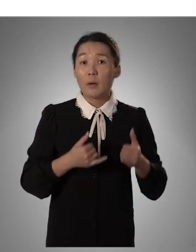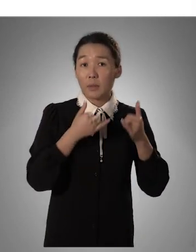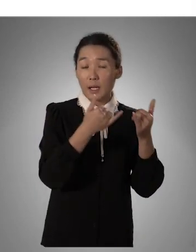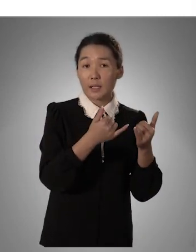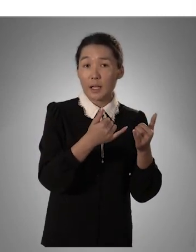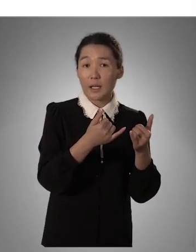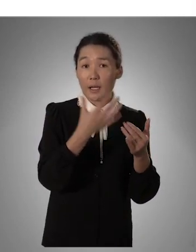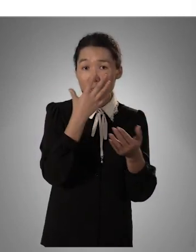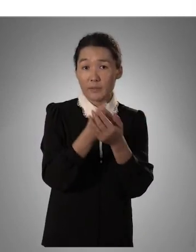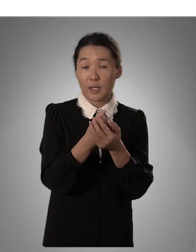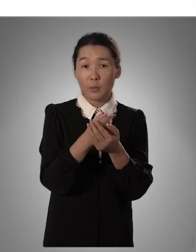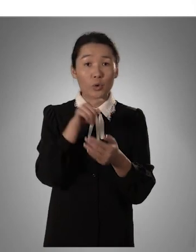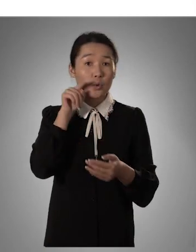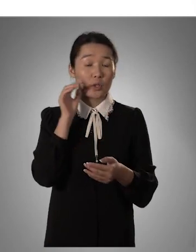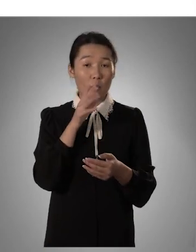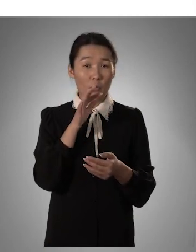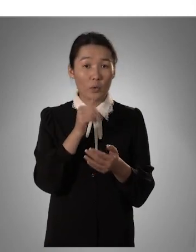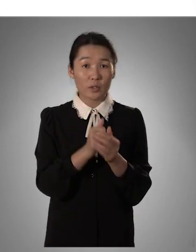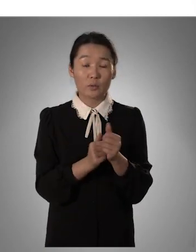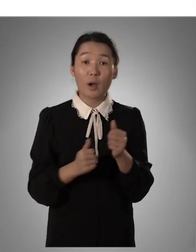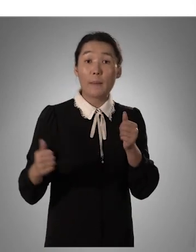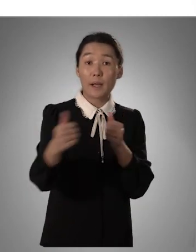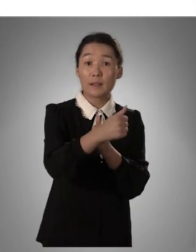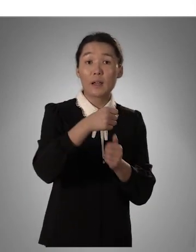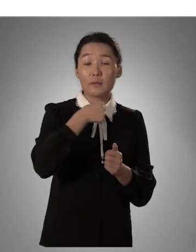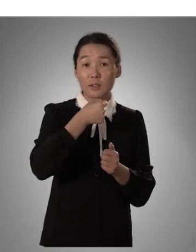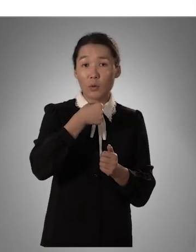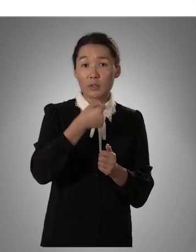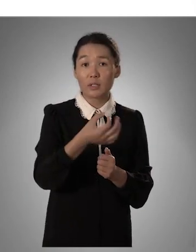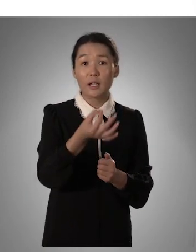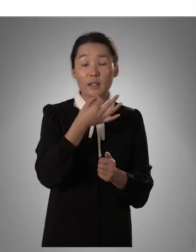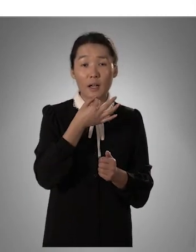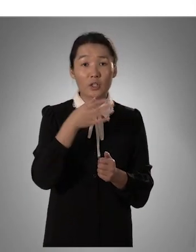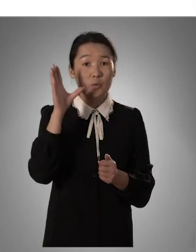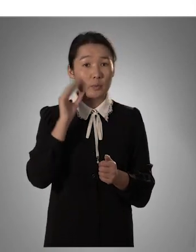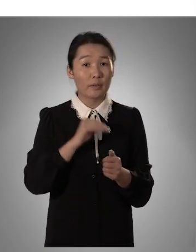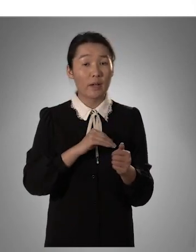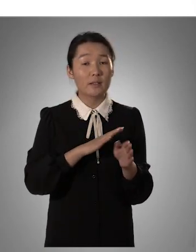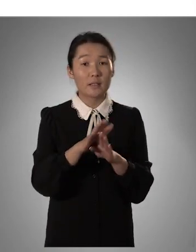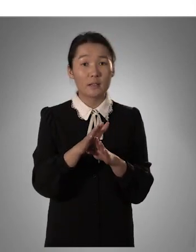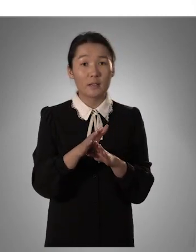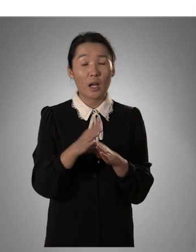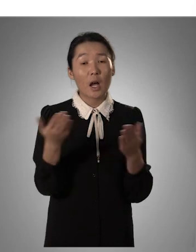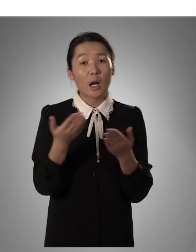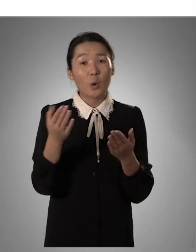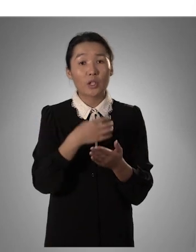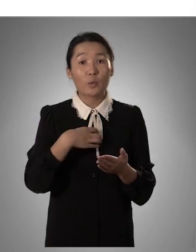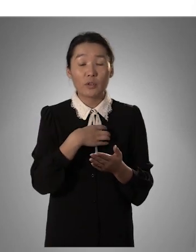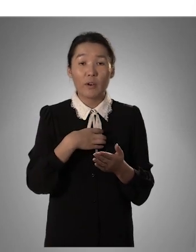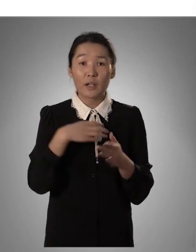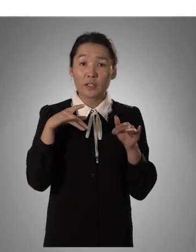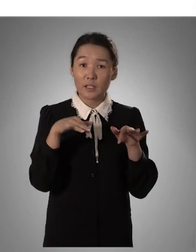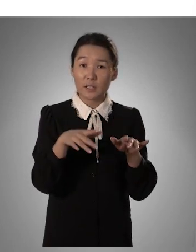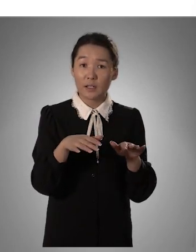обгоняя взрослых и раньше их успевает сделать какое-нибудь важное дело побывать во всех новых